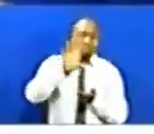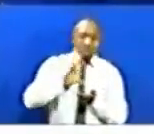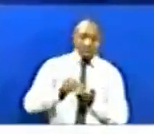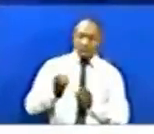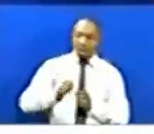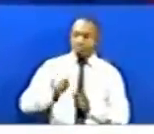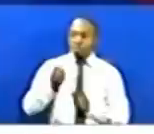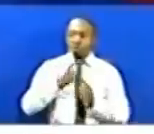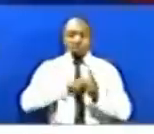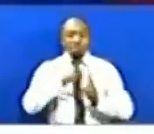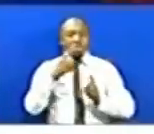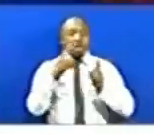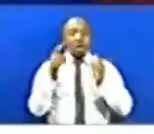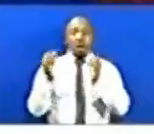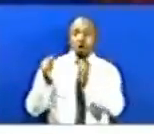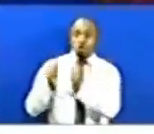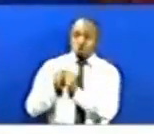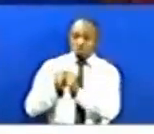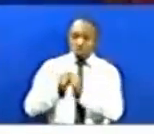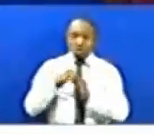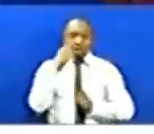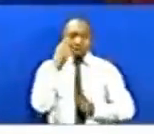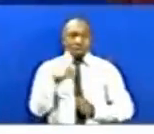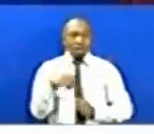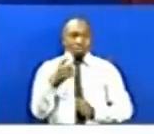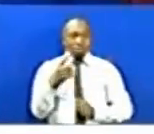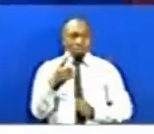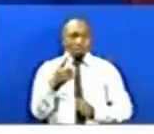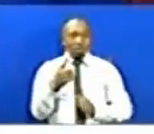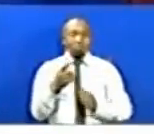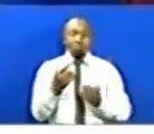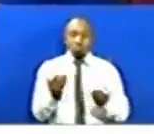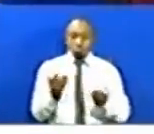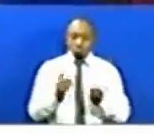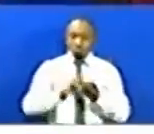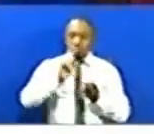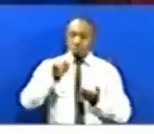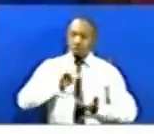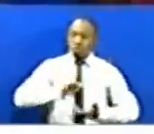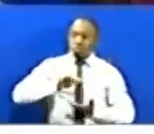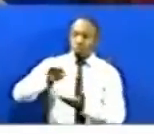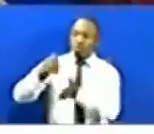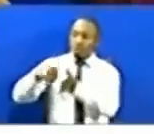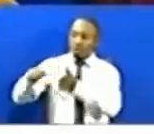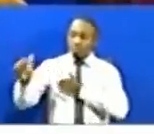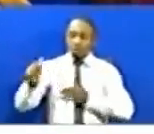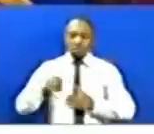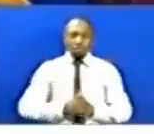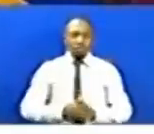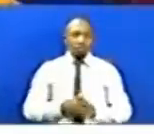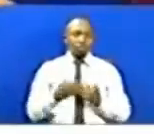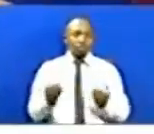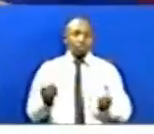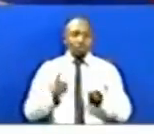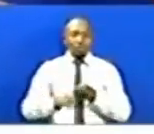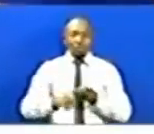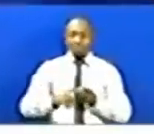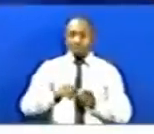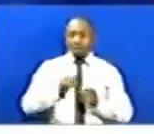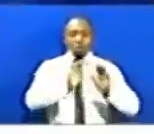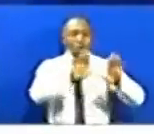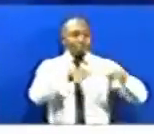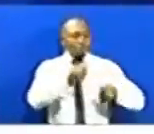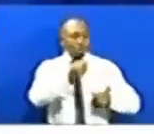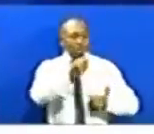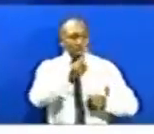Jumla ya shilingi milioni 110 na 160,000 kundi hilo kwa ujumla wake. Kwa hiyo